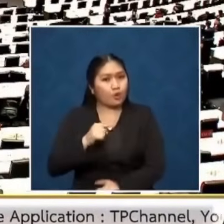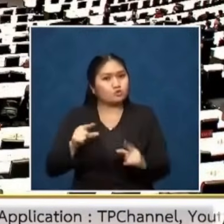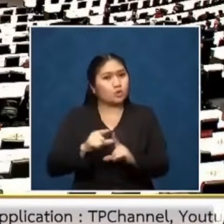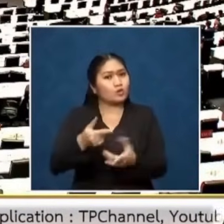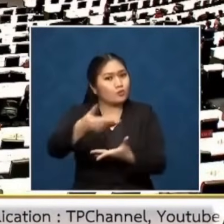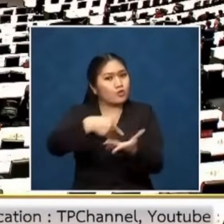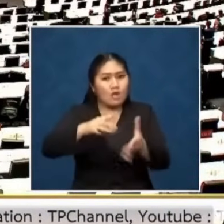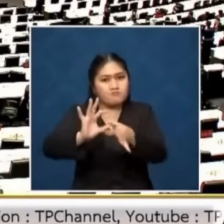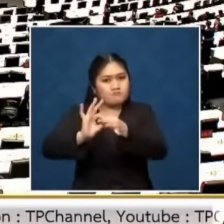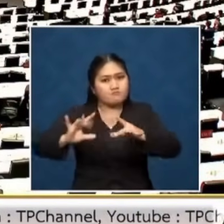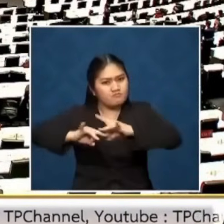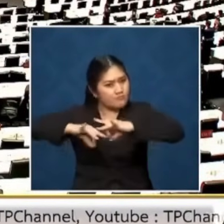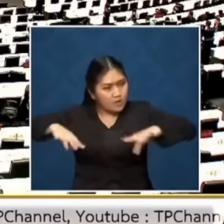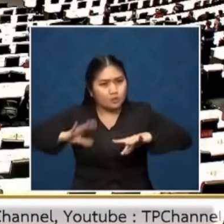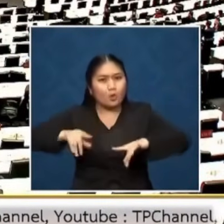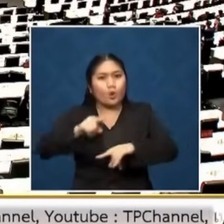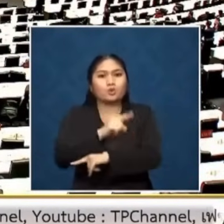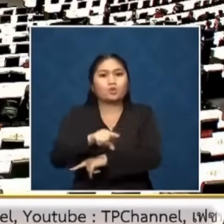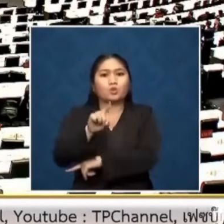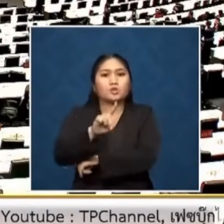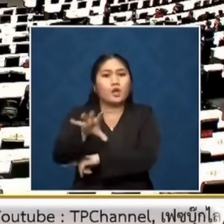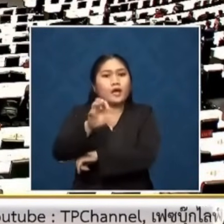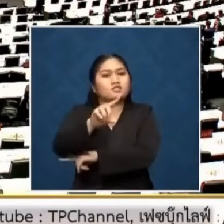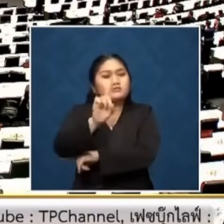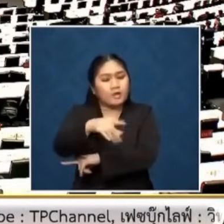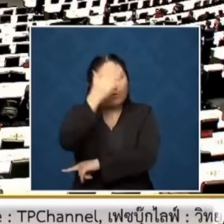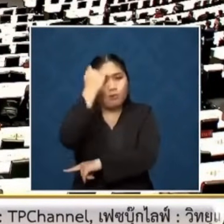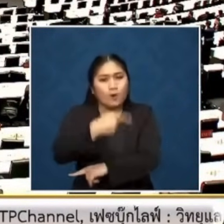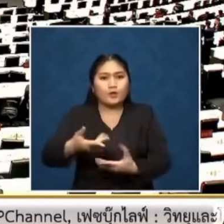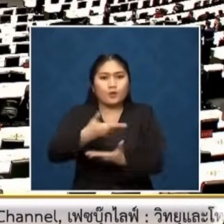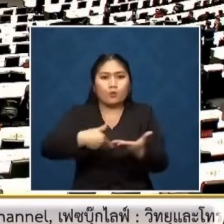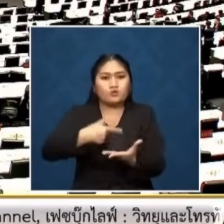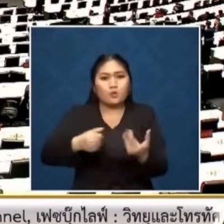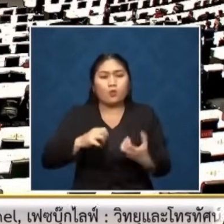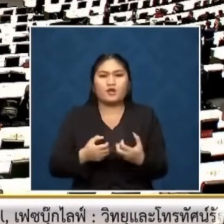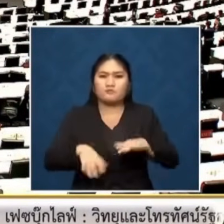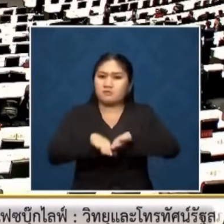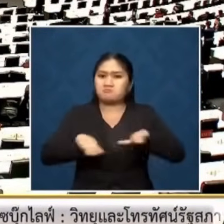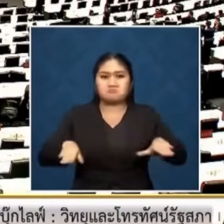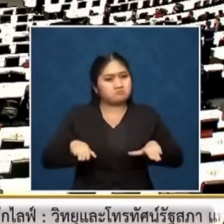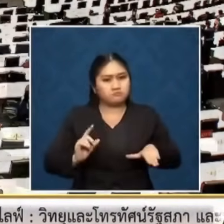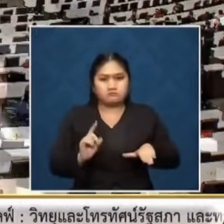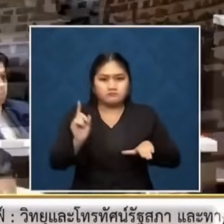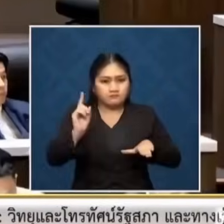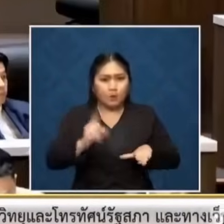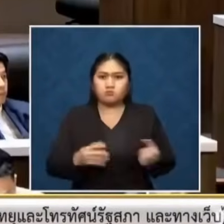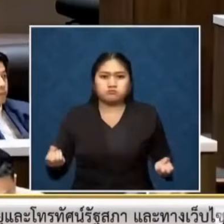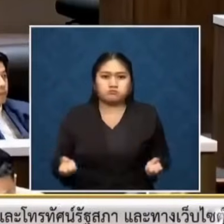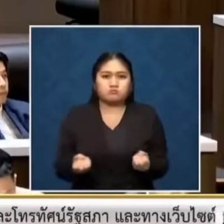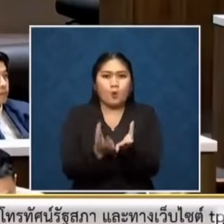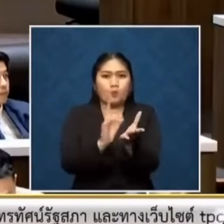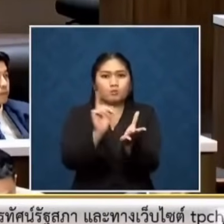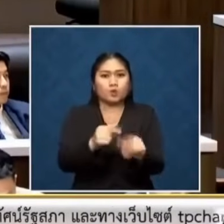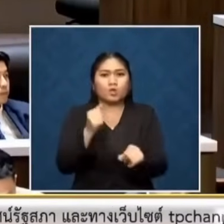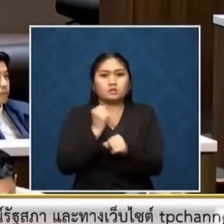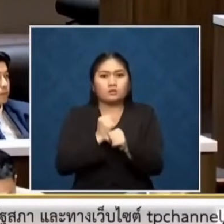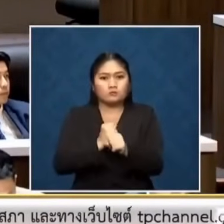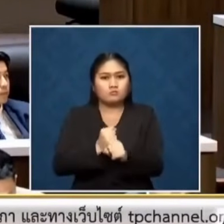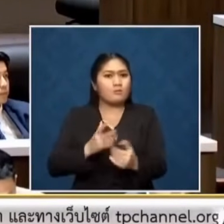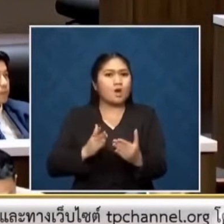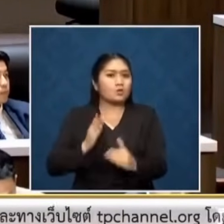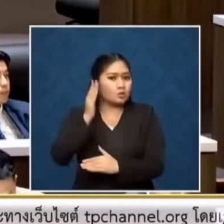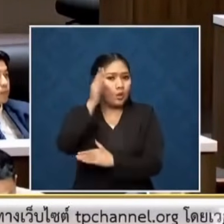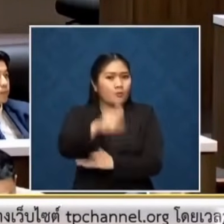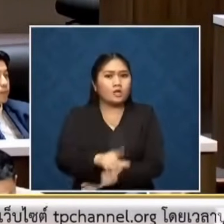านประธานนั้นไม่สอดคล้องกับข้อบังคับข้อ151และเกรงว่าคำวินิจฉัยของท่านในวันนี้จะเป็นบรรทัดฐานที่สร้างผลกระทบต่อการทำงานของสภาในอนาค